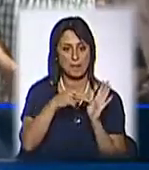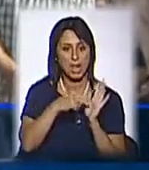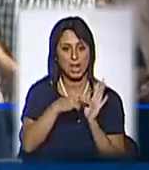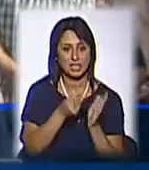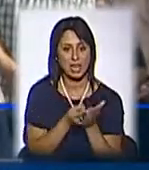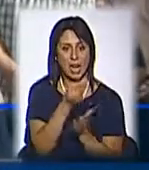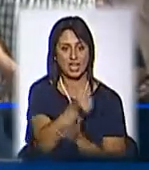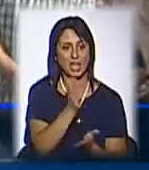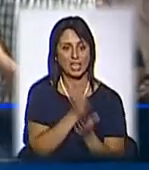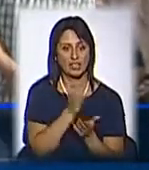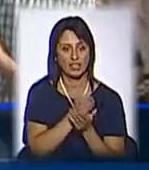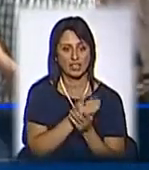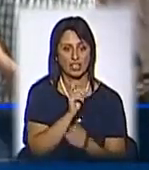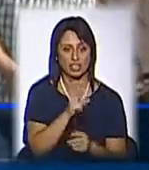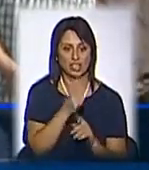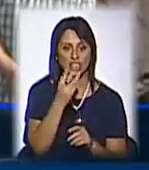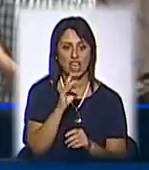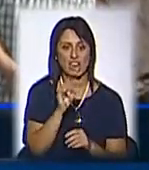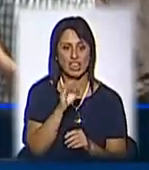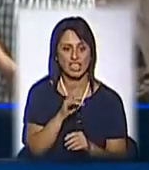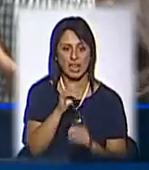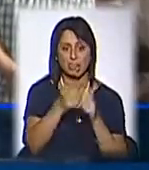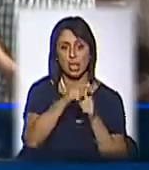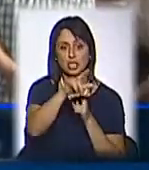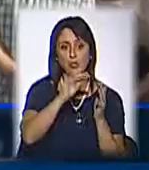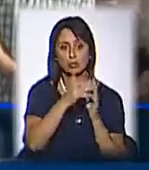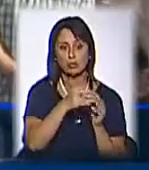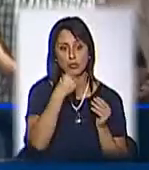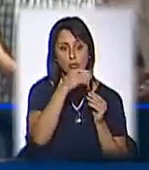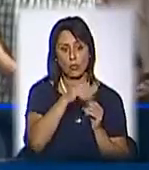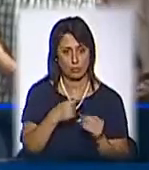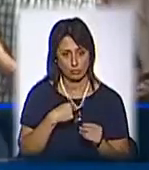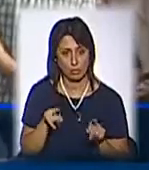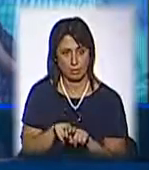რაც გადახდილია შეკვეთილში, ნატანებში, მეზობელ სოფლებში, გადაგვეხადონ ის თანხა.